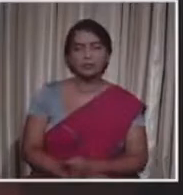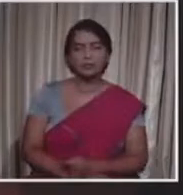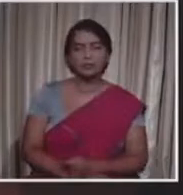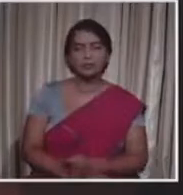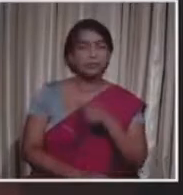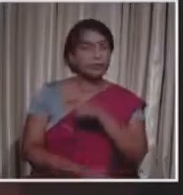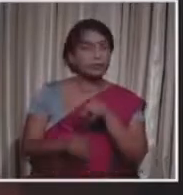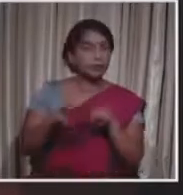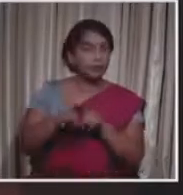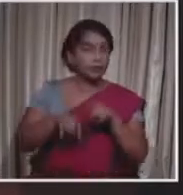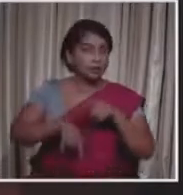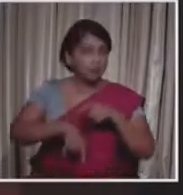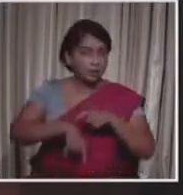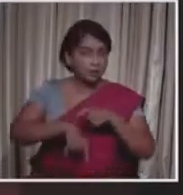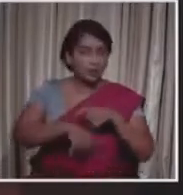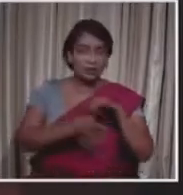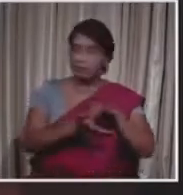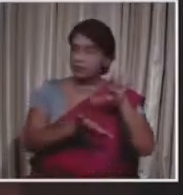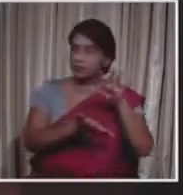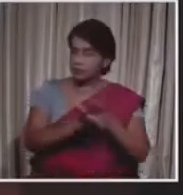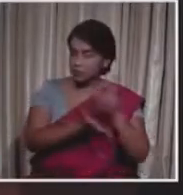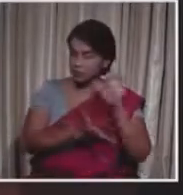మే వగే వేళావక్ వెన్ కరగెన